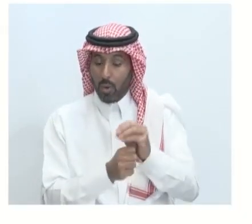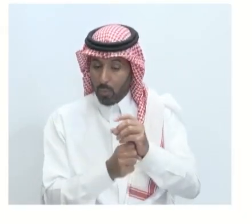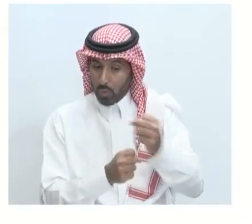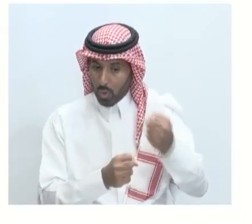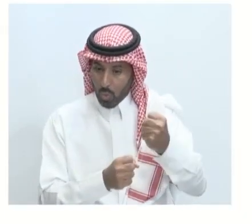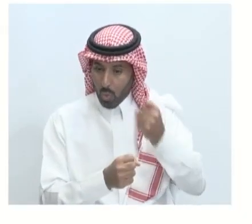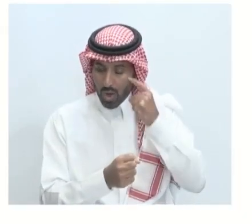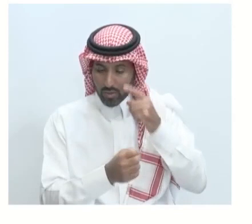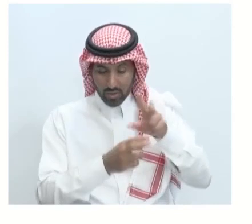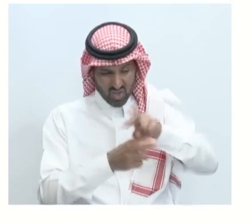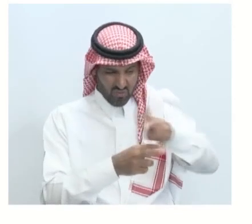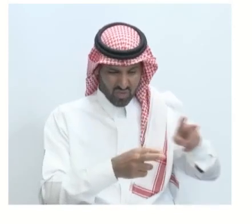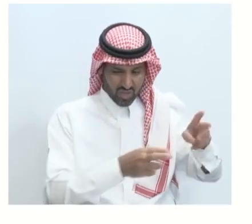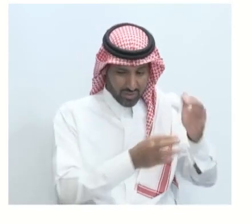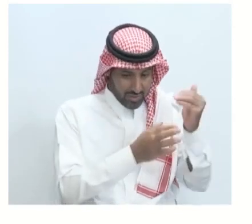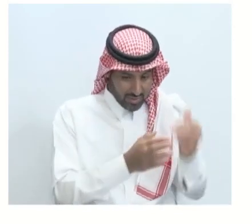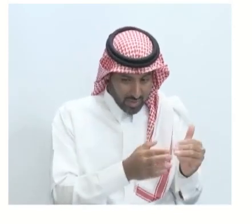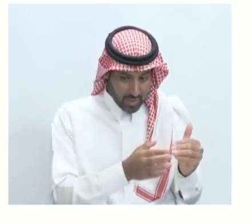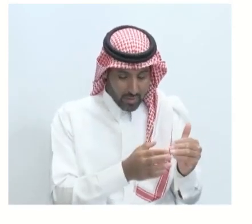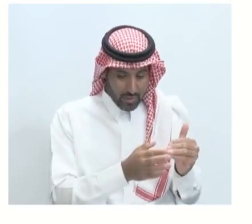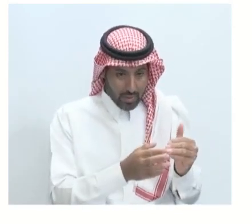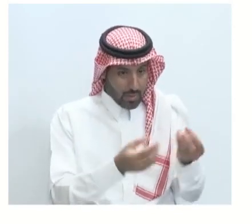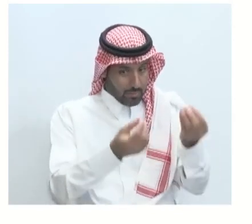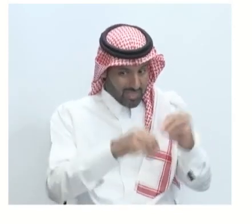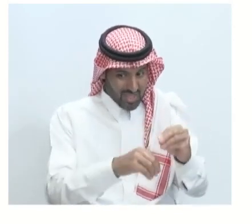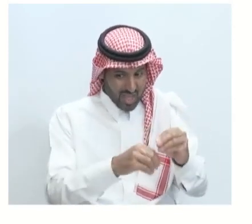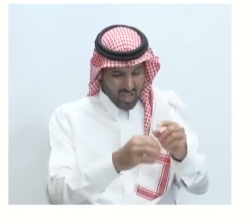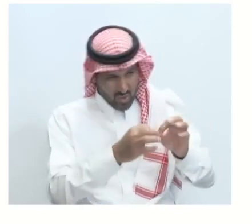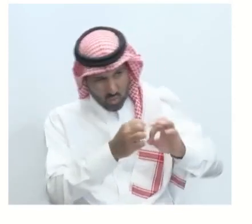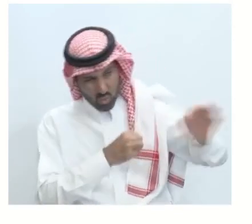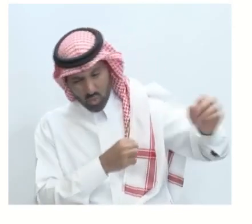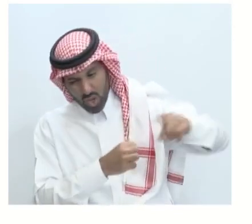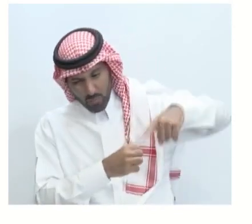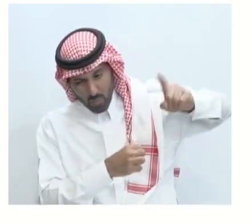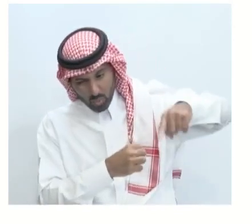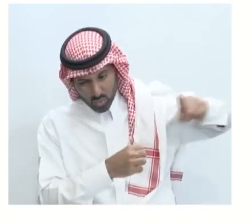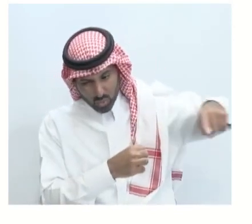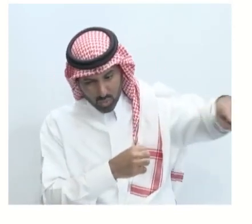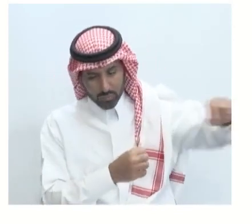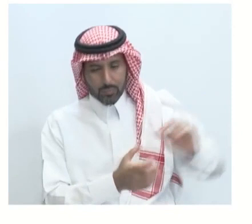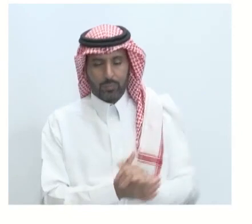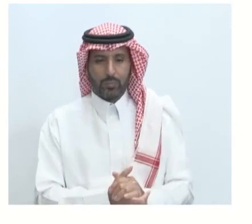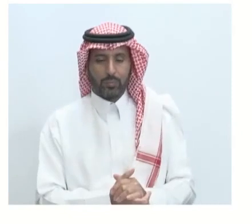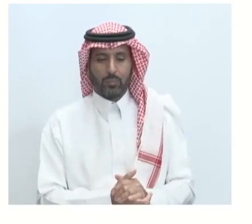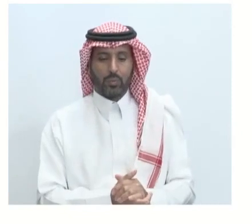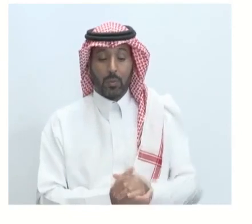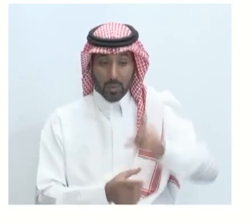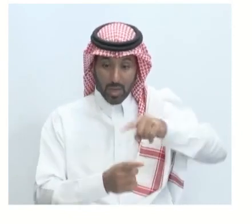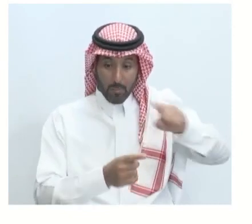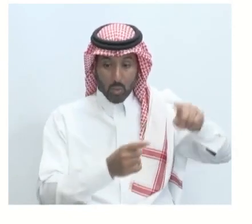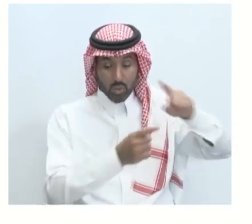قوه التفريق تتدنى بزياده الطول الموجي وبما ان الموجات